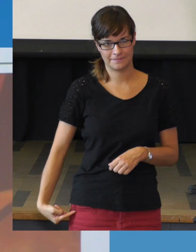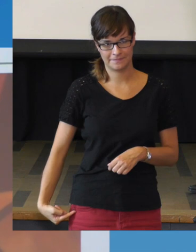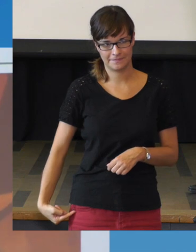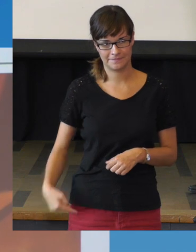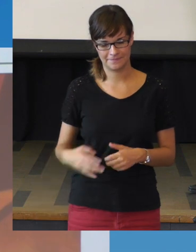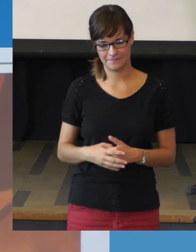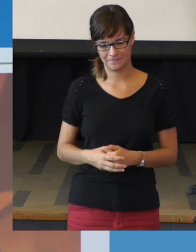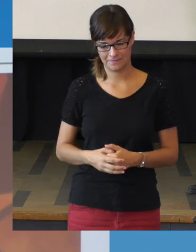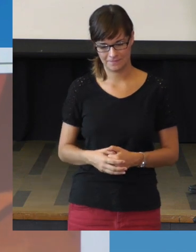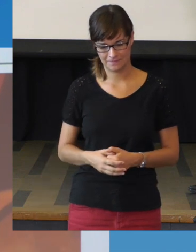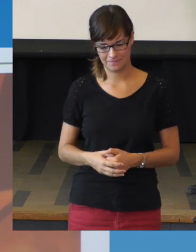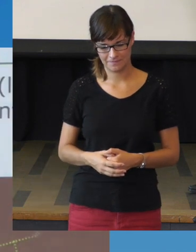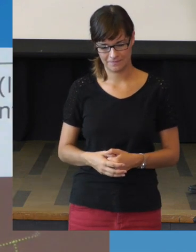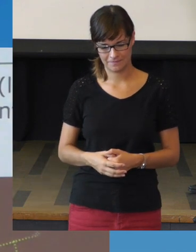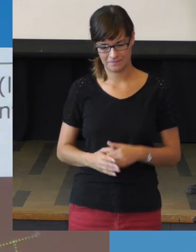und dann kann man das zurückziehen.